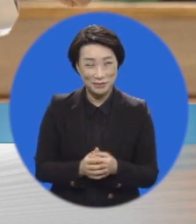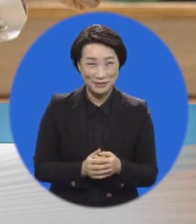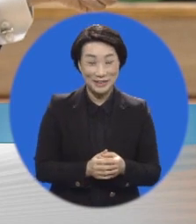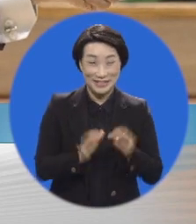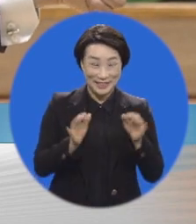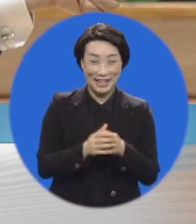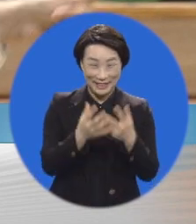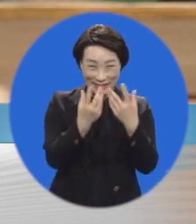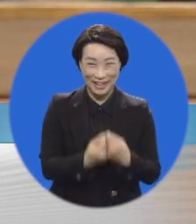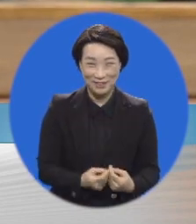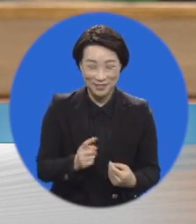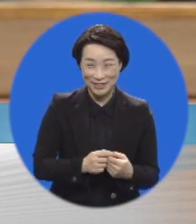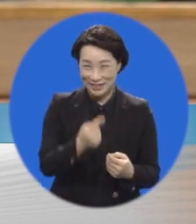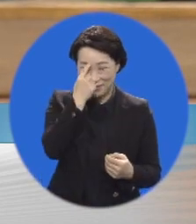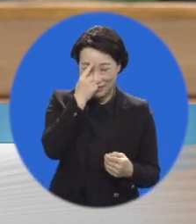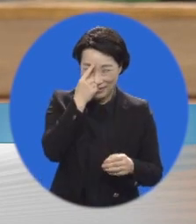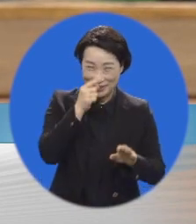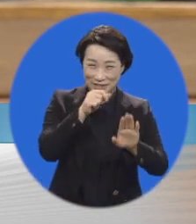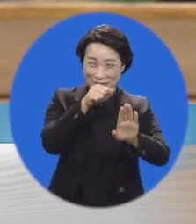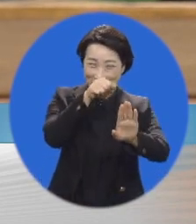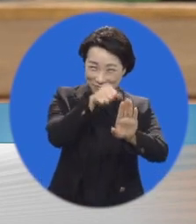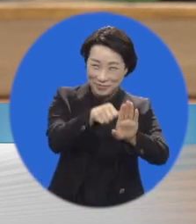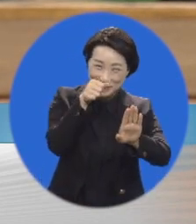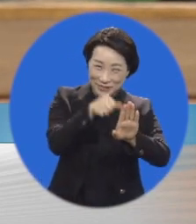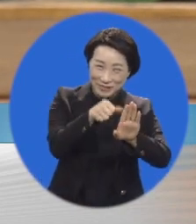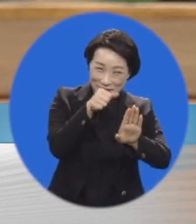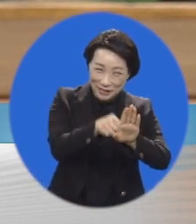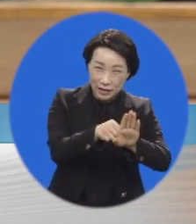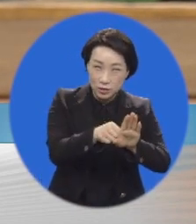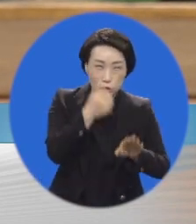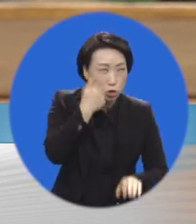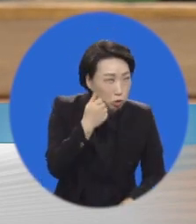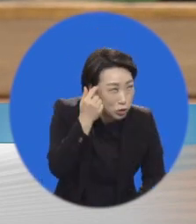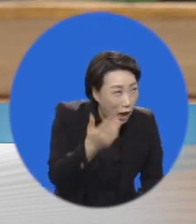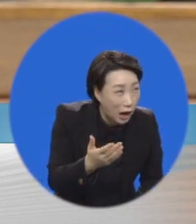딱 초인종을 누르고 누구냐?